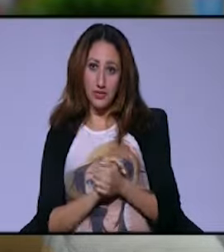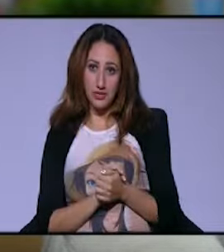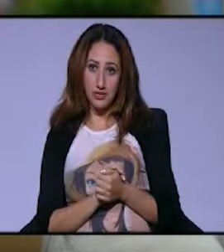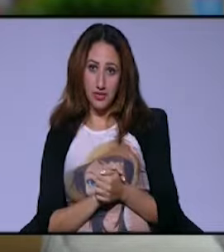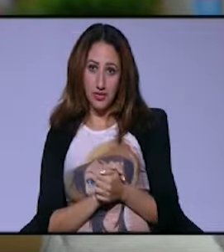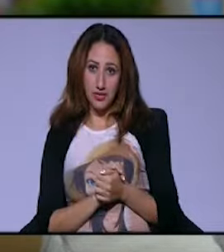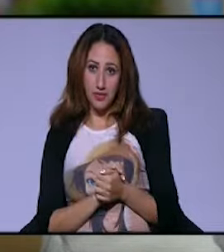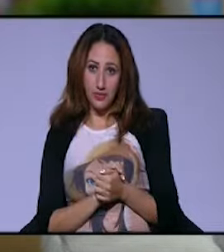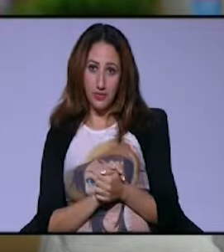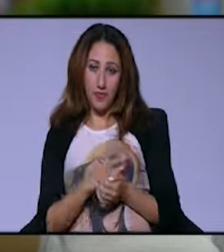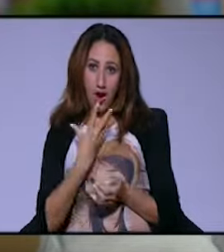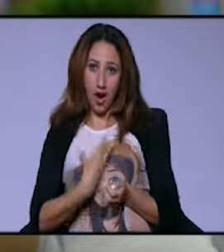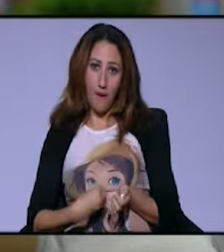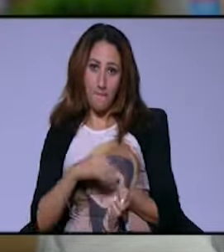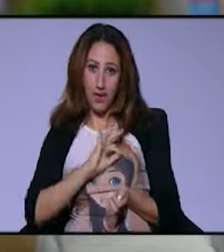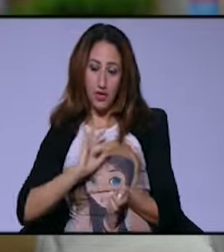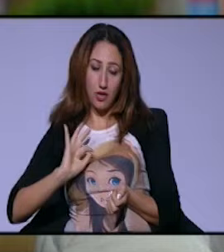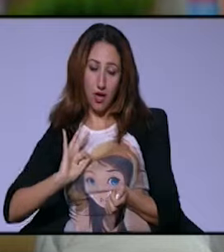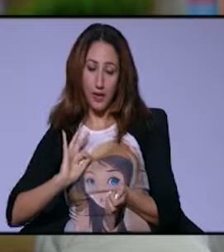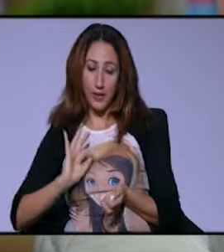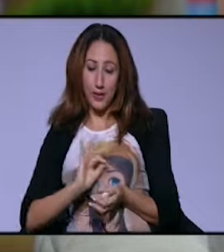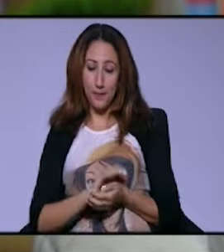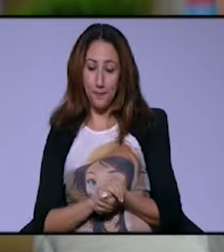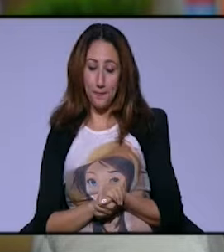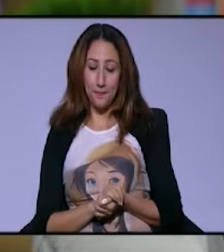العالمين الرحمن